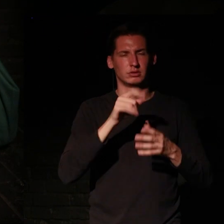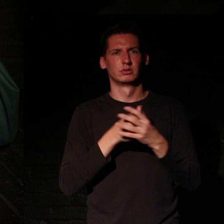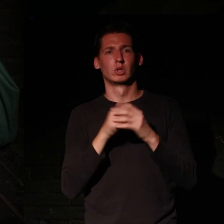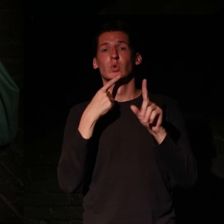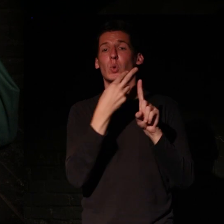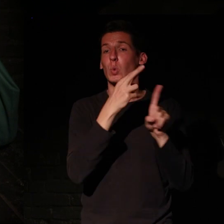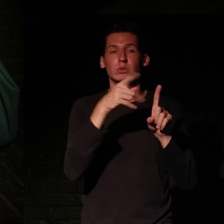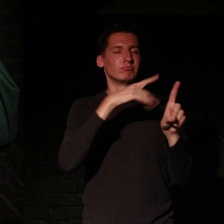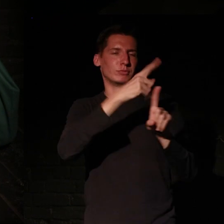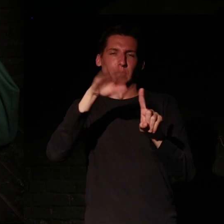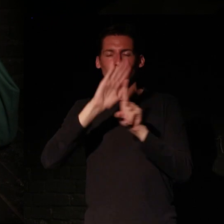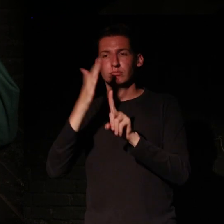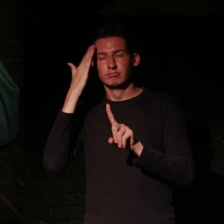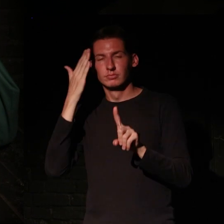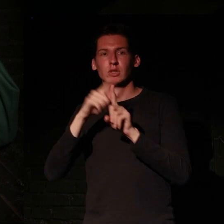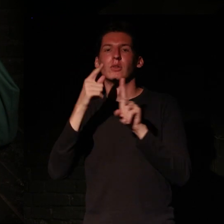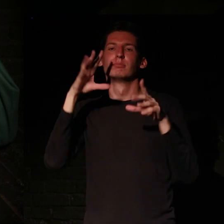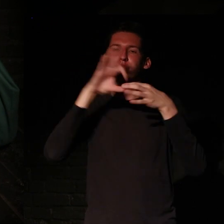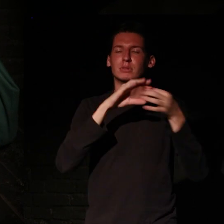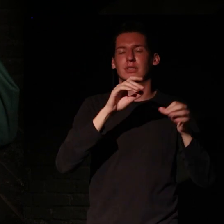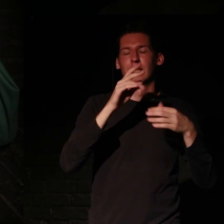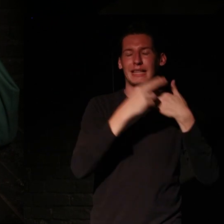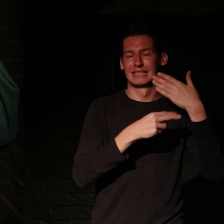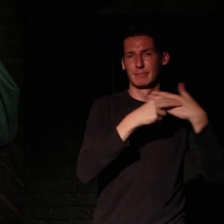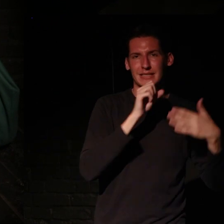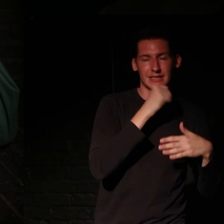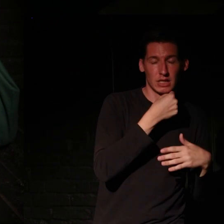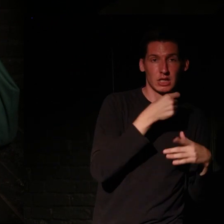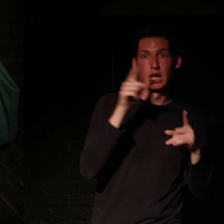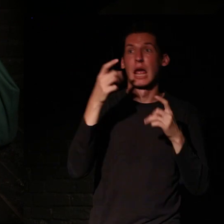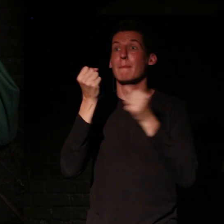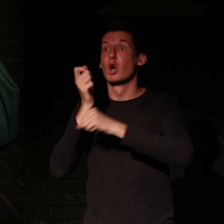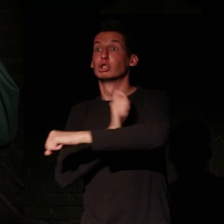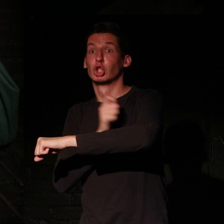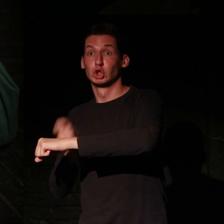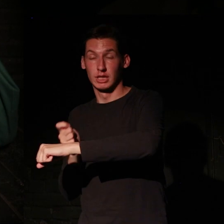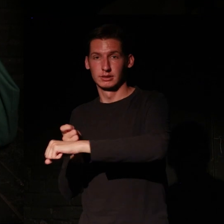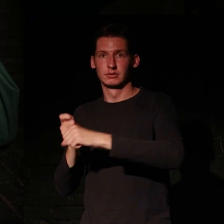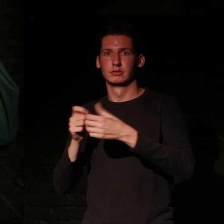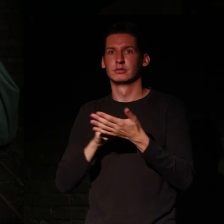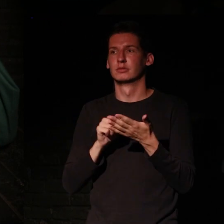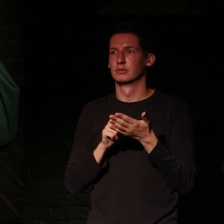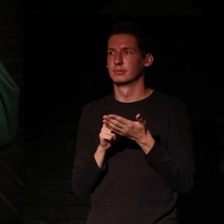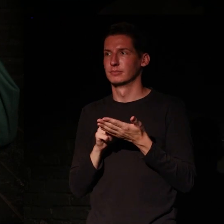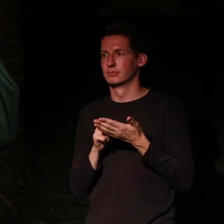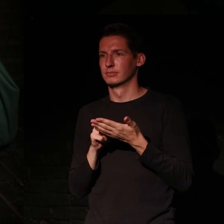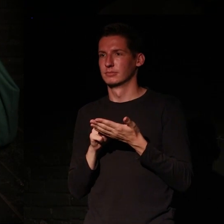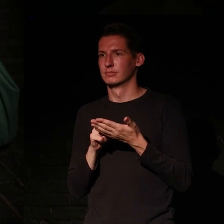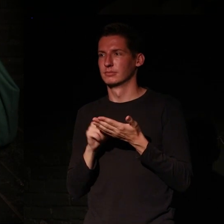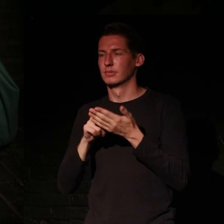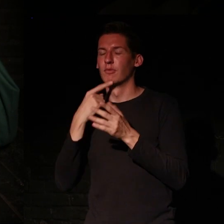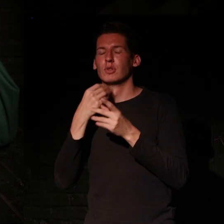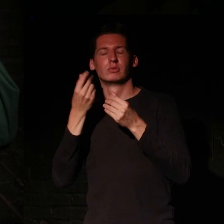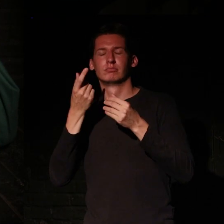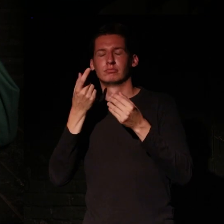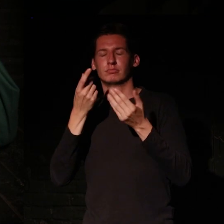one powszechnie są znane jako apokryfy Starego Testamentu, a z tych bardziej chrześcijańskich to na przykład